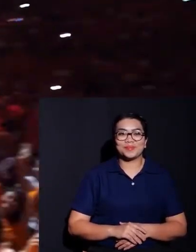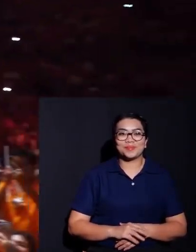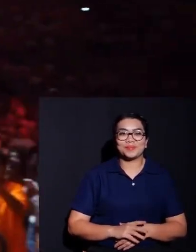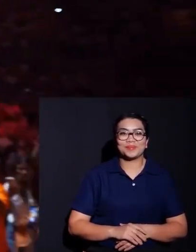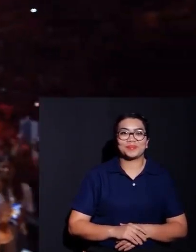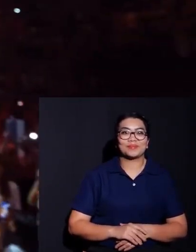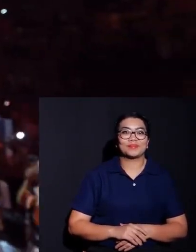ครับ